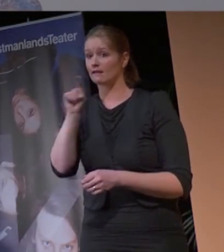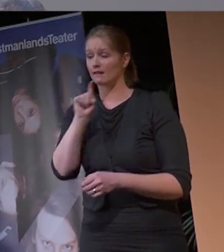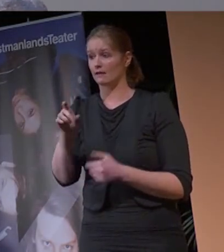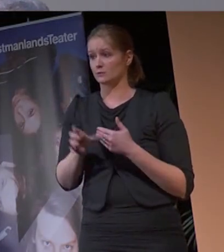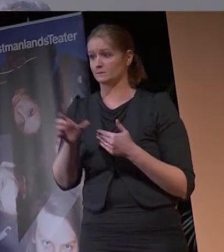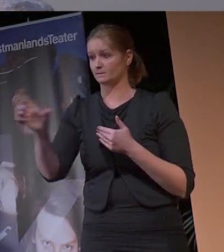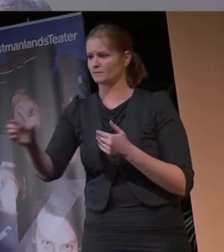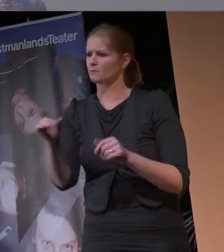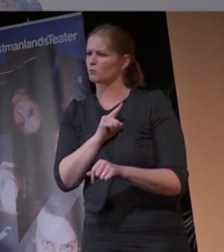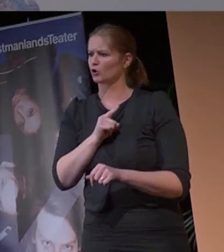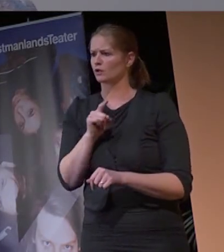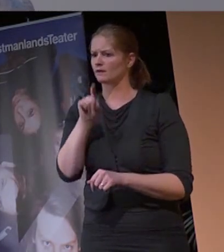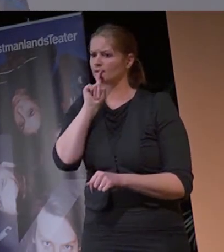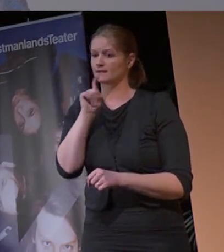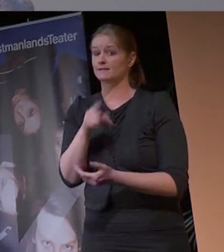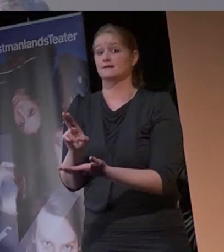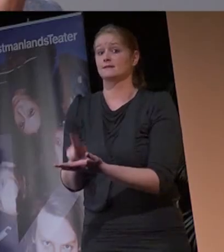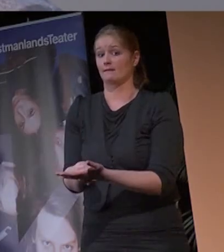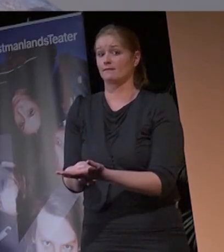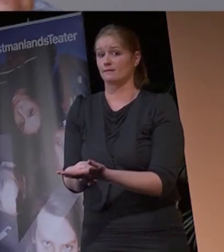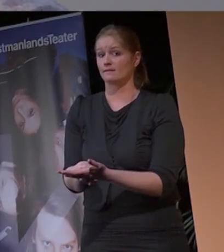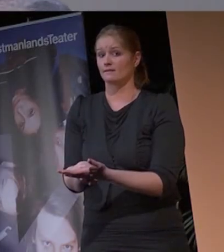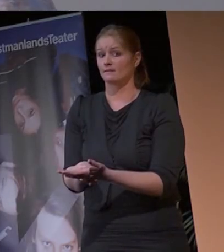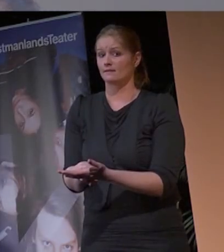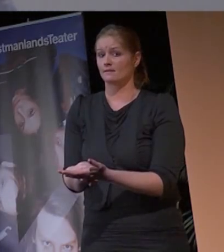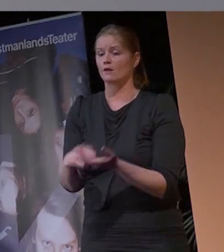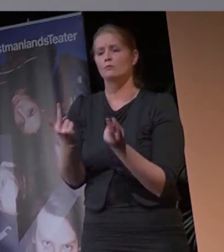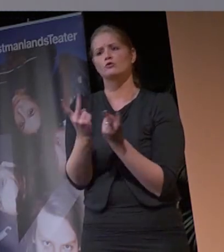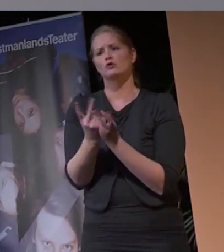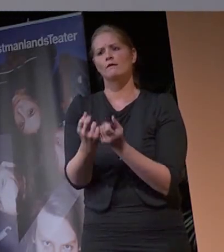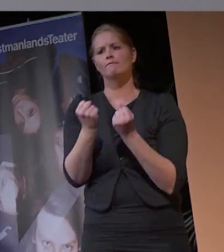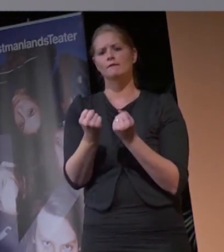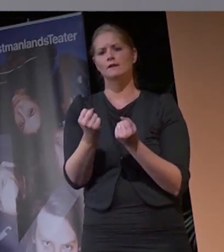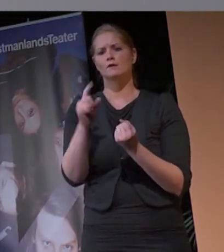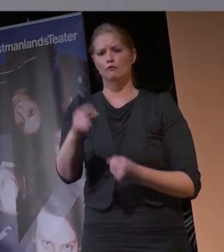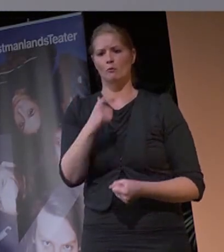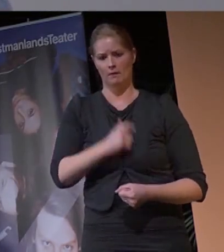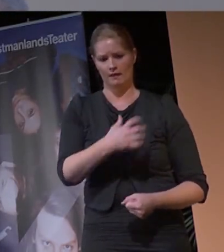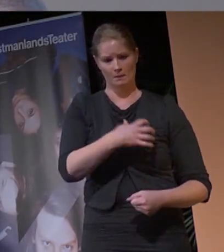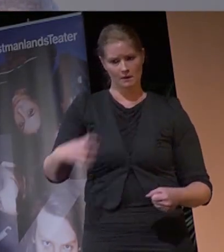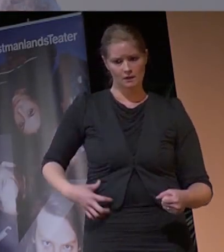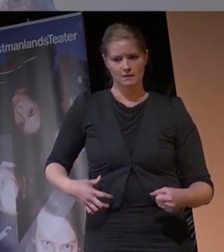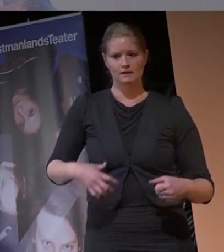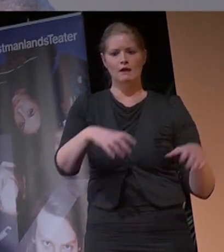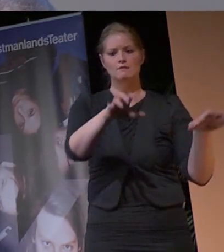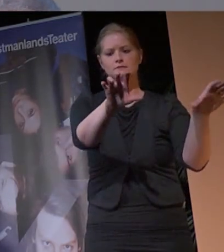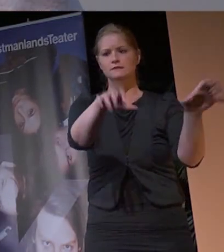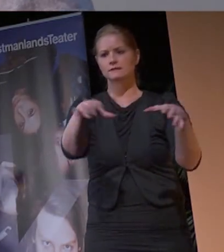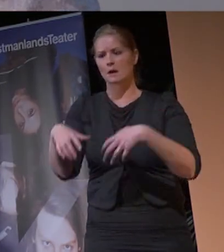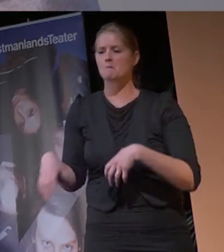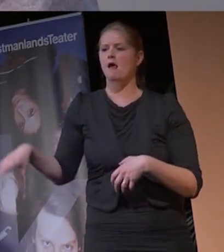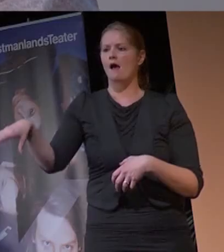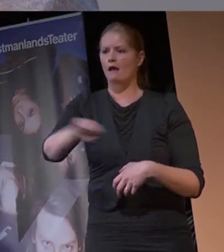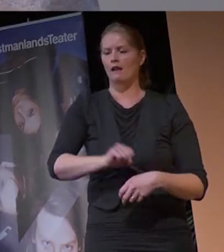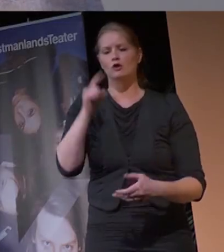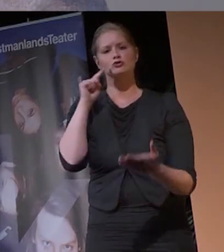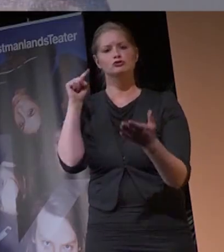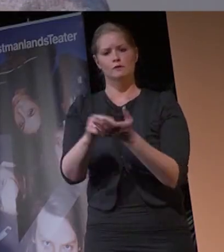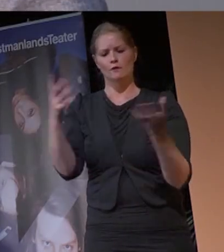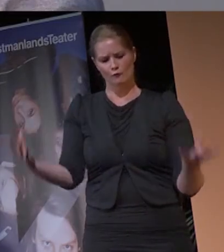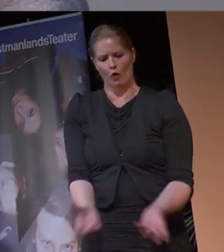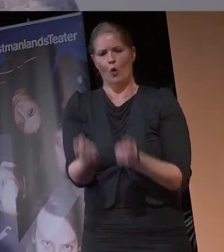av kritiken har varit densamma. Och då var det viktigt för mig och för departementet att samla alla för att just fånga in det här